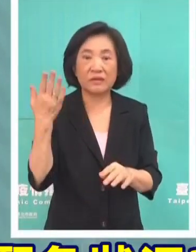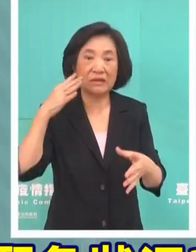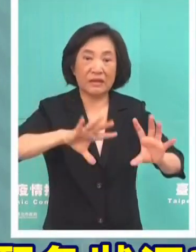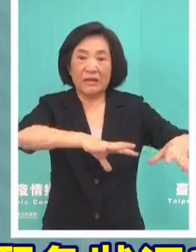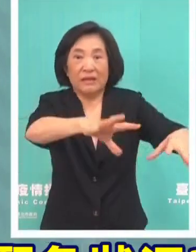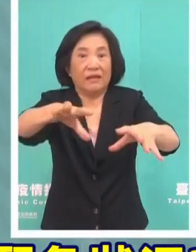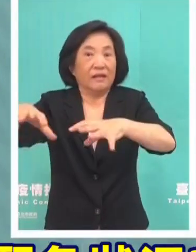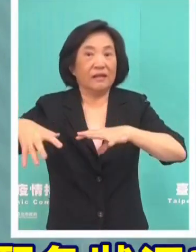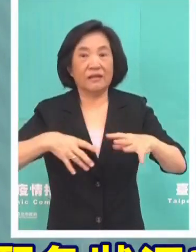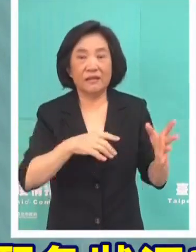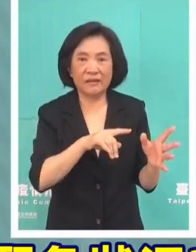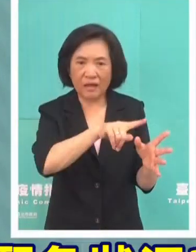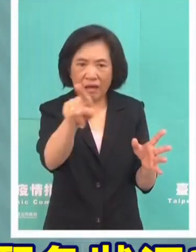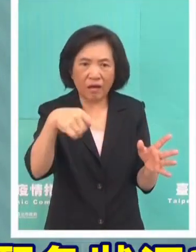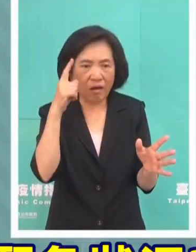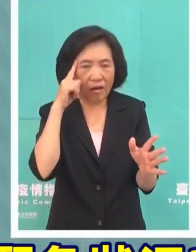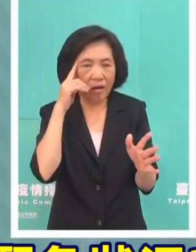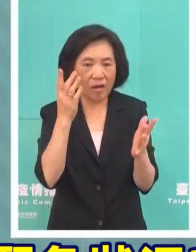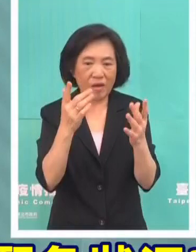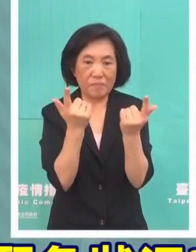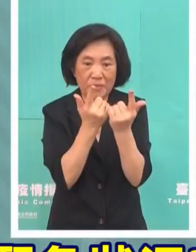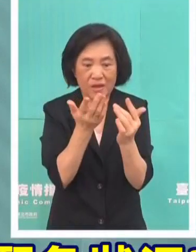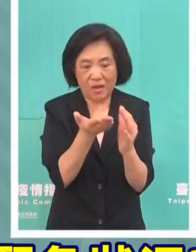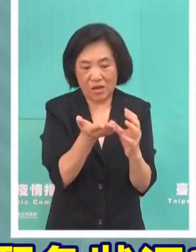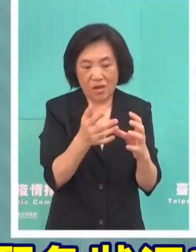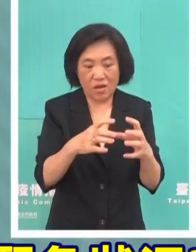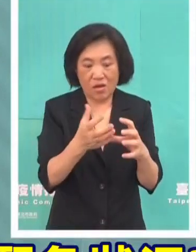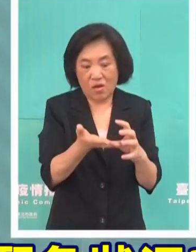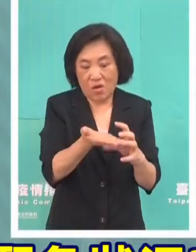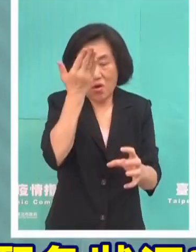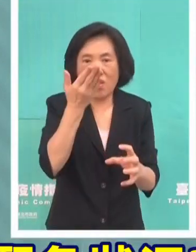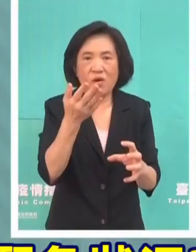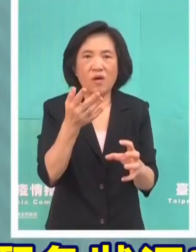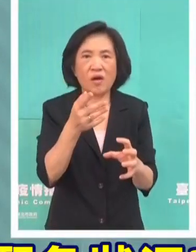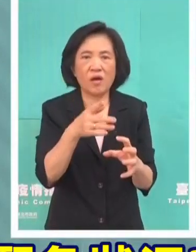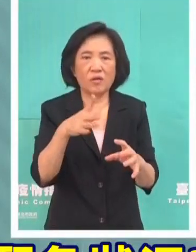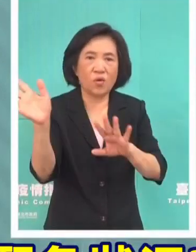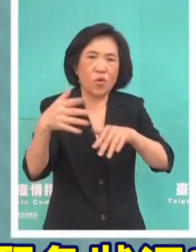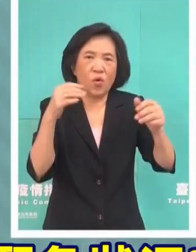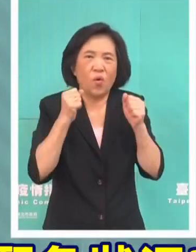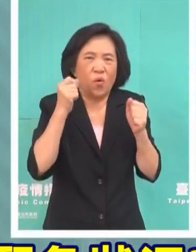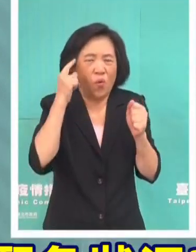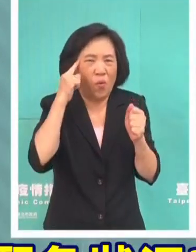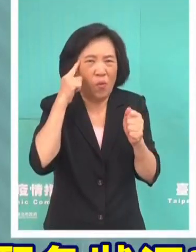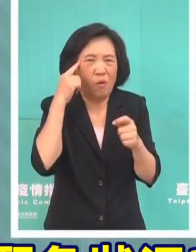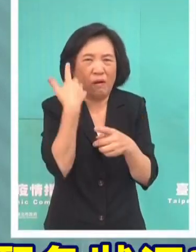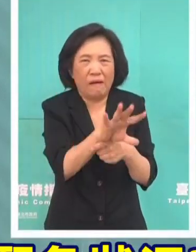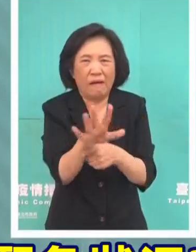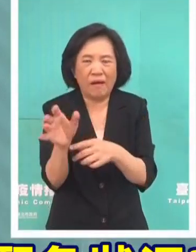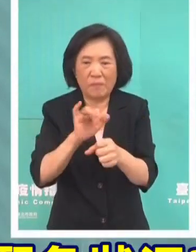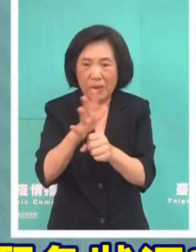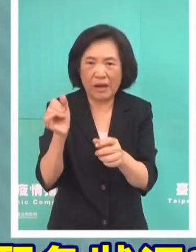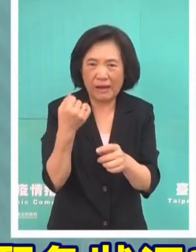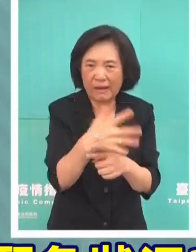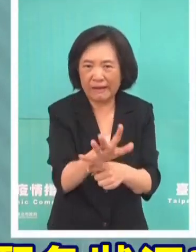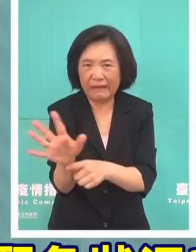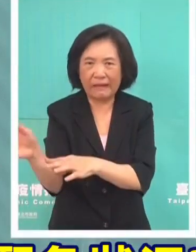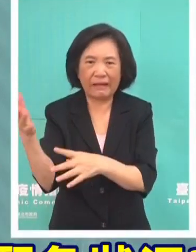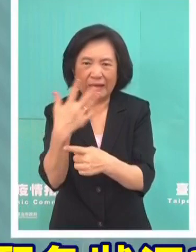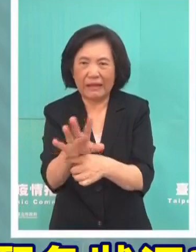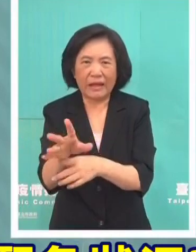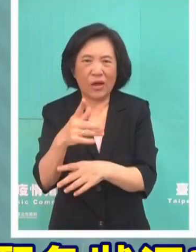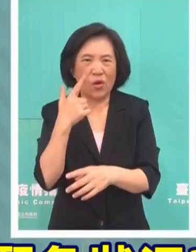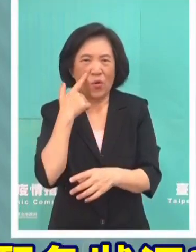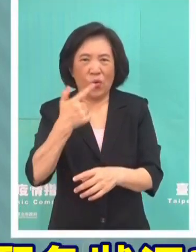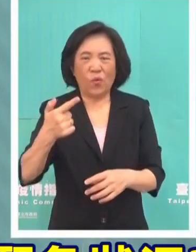界在北半球进入秋冬季，所以那个感染很厉害，死伤很惨重，又没有疫苗，所以